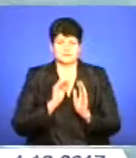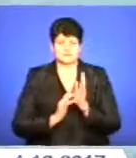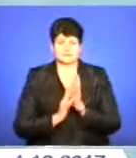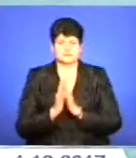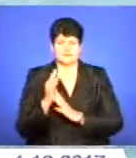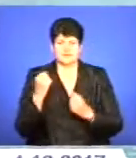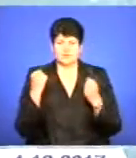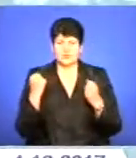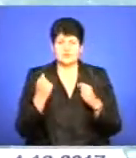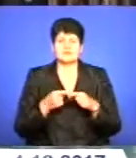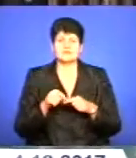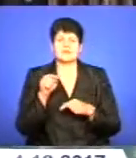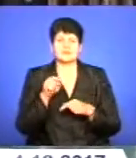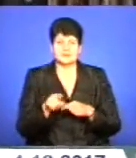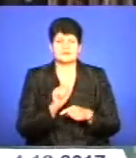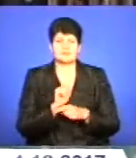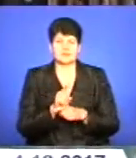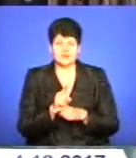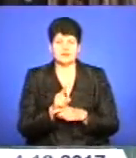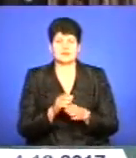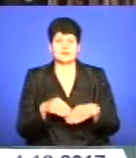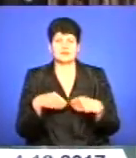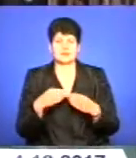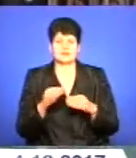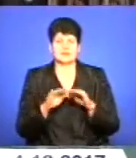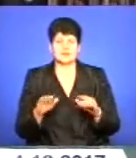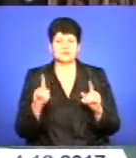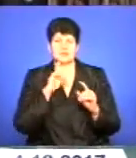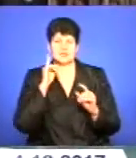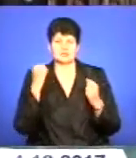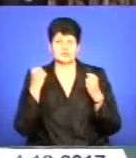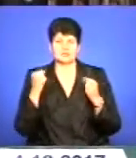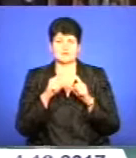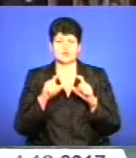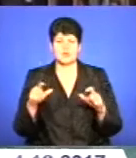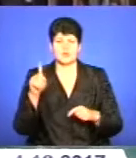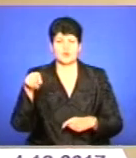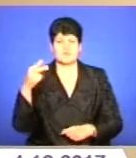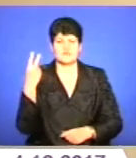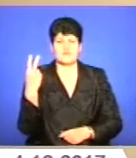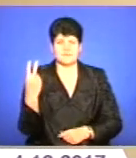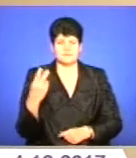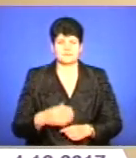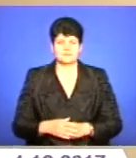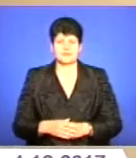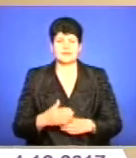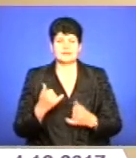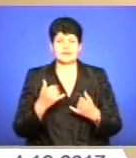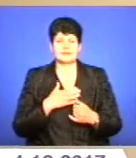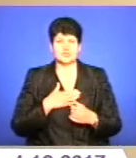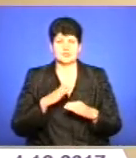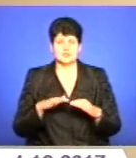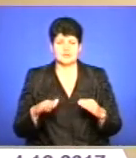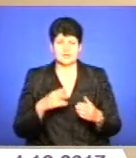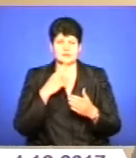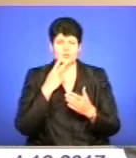спортивному дусі – це саме те завдання, яке ставить перед собою дитячо-юнацька спортивна школа номер 2. Для наших дітей, які побачили